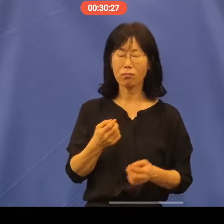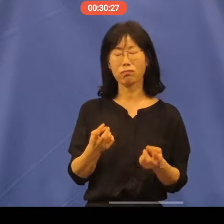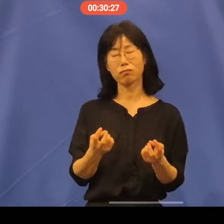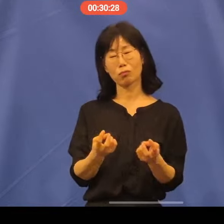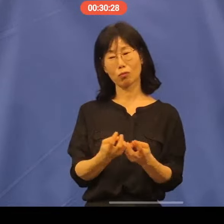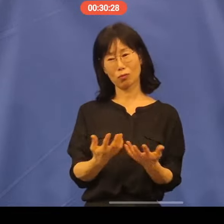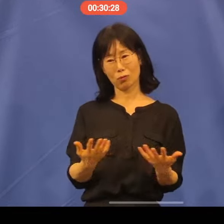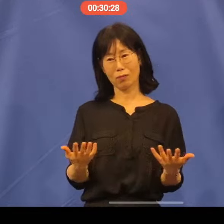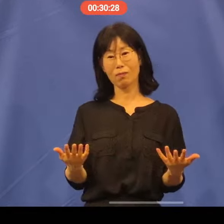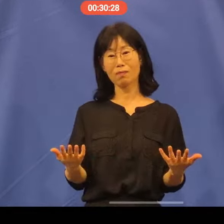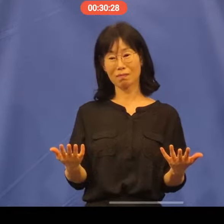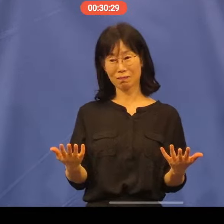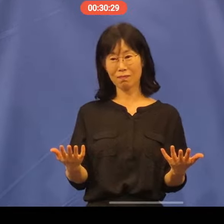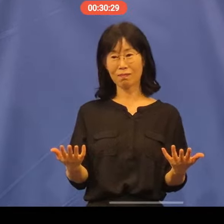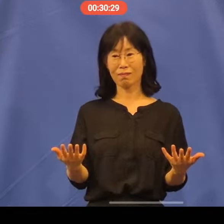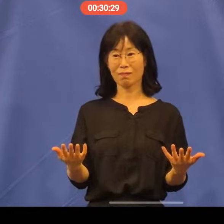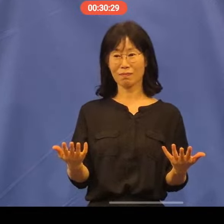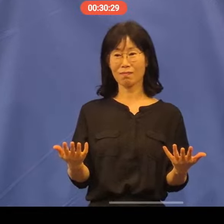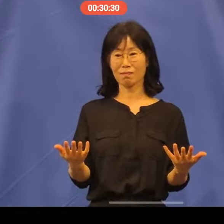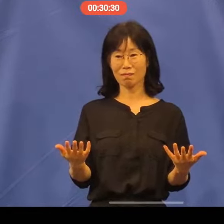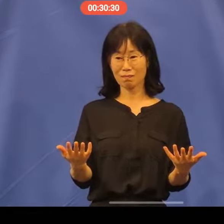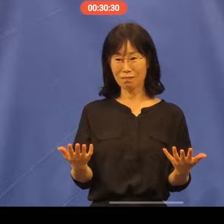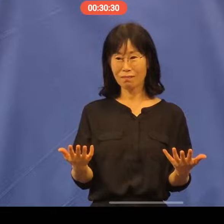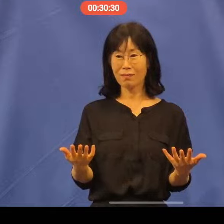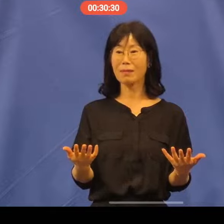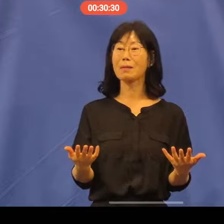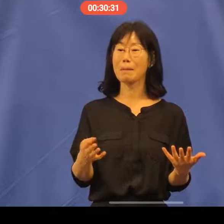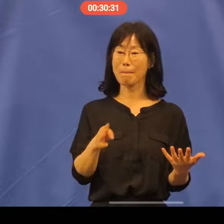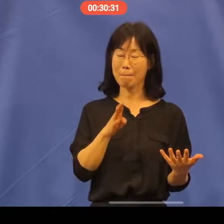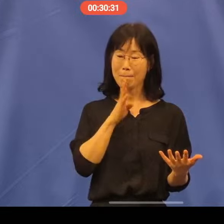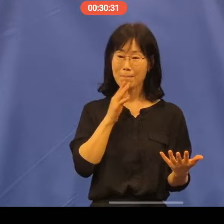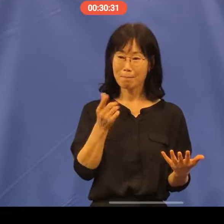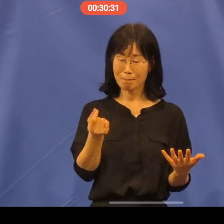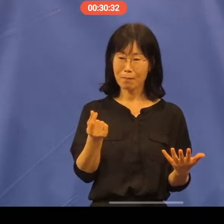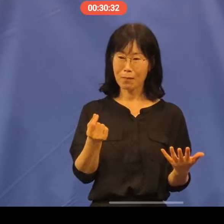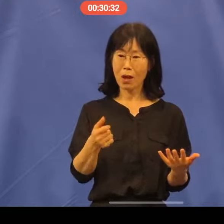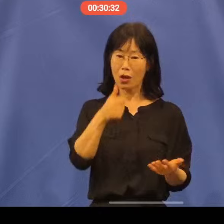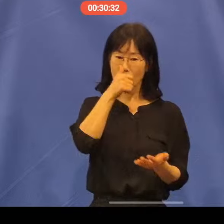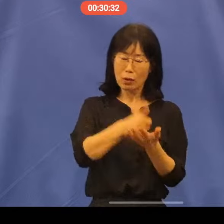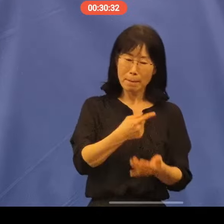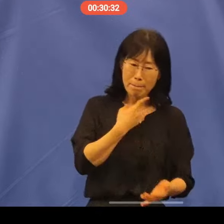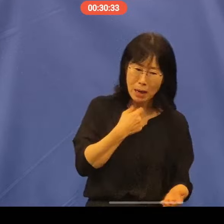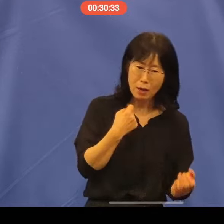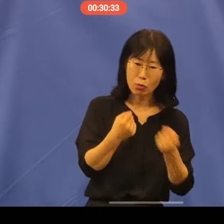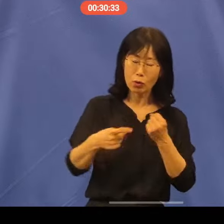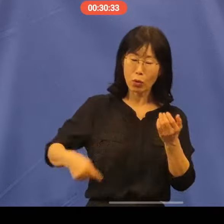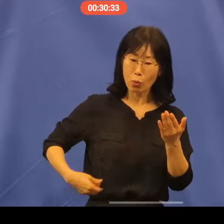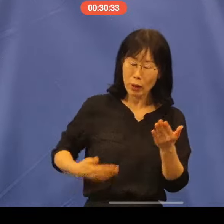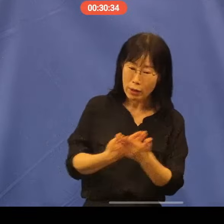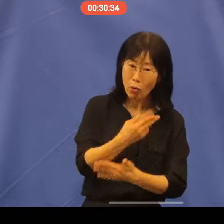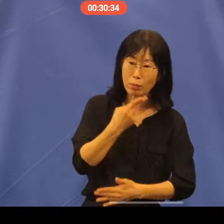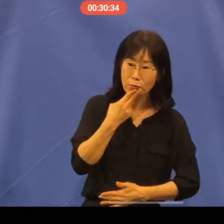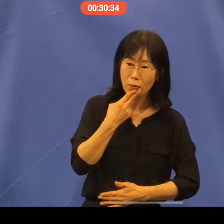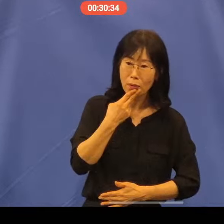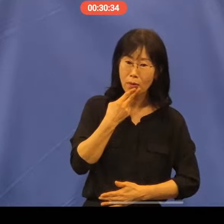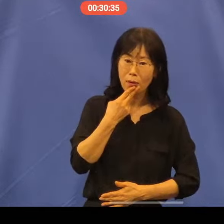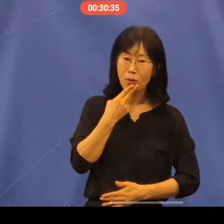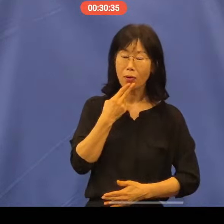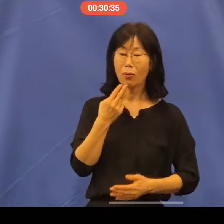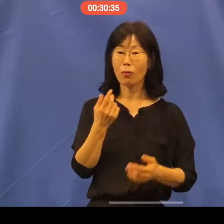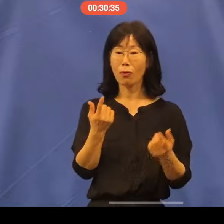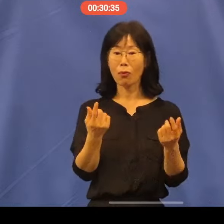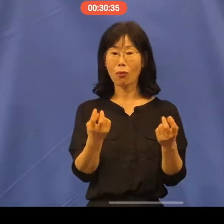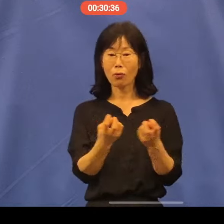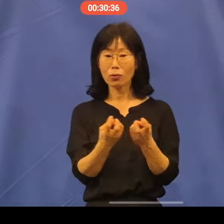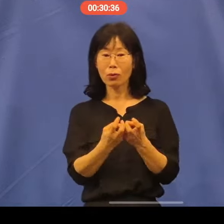그러니까 죄를 계속 짓고 회개도 안 하고 살면요, 둔감해져 가요. 저서 죄라는